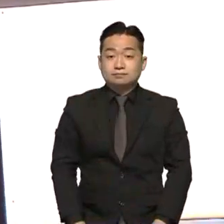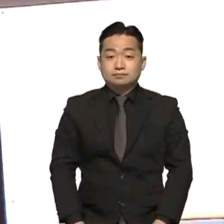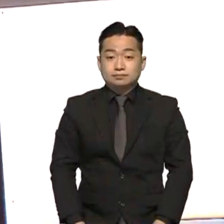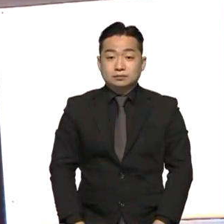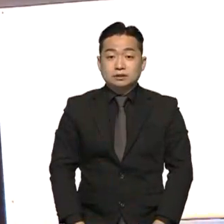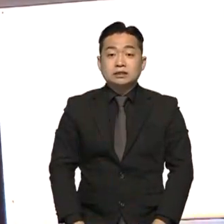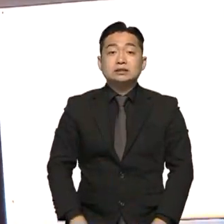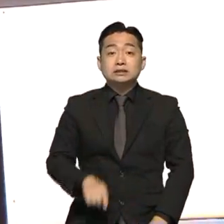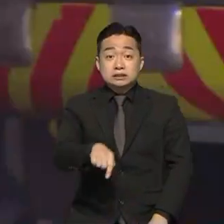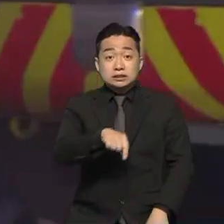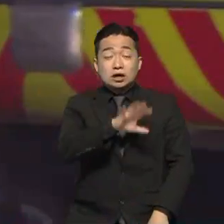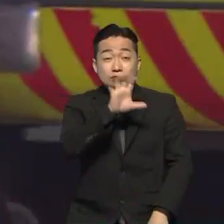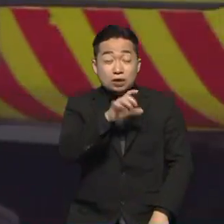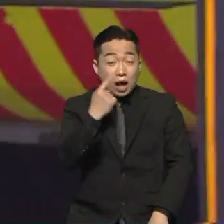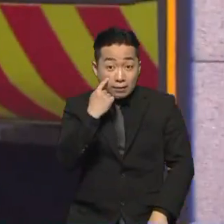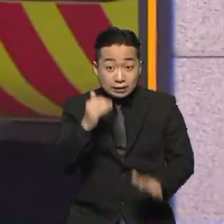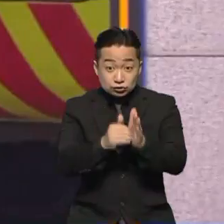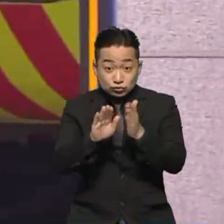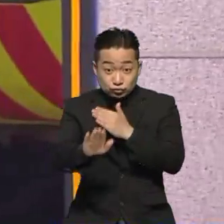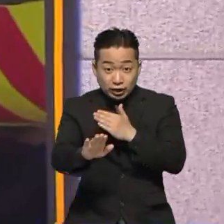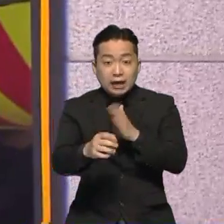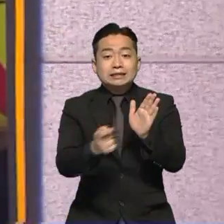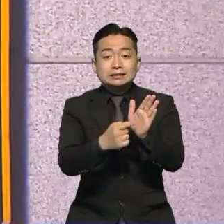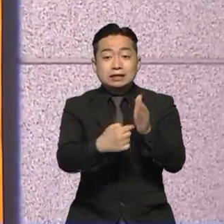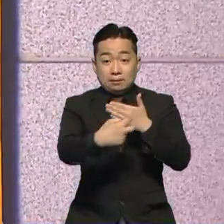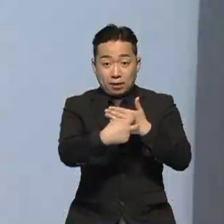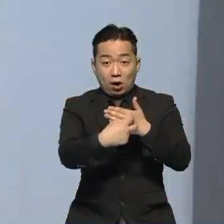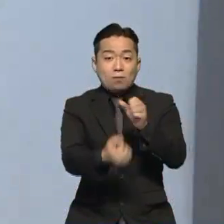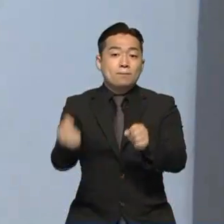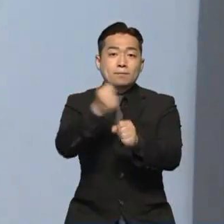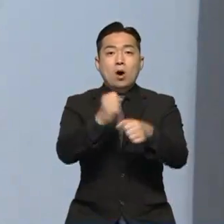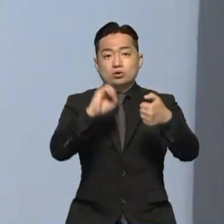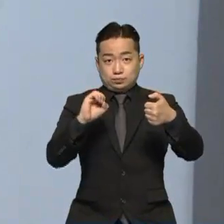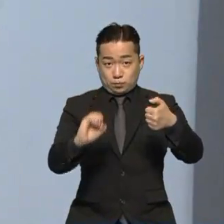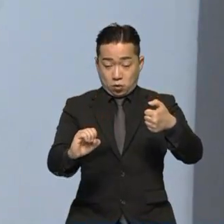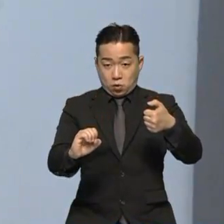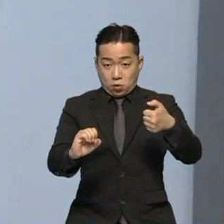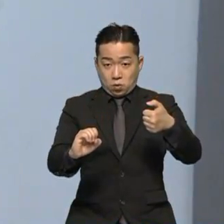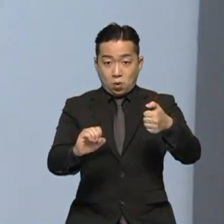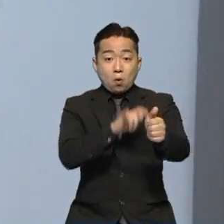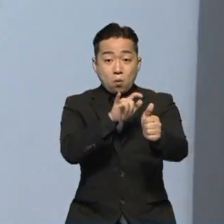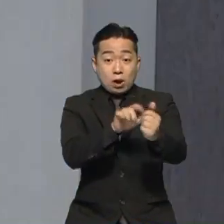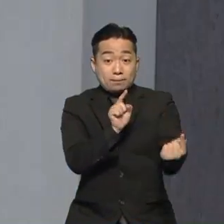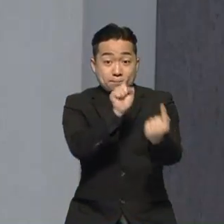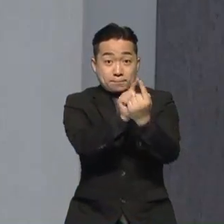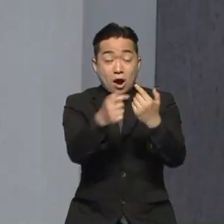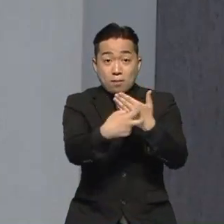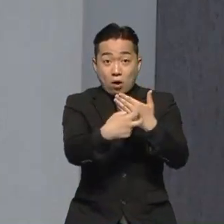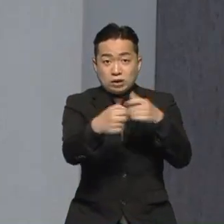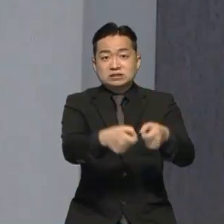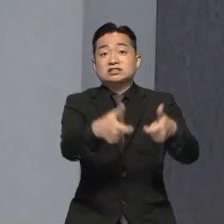이행기에는 중단됐던 응급실 운영을 50%까지 복원시키고 확진자 대면진료 병원을 크게